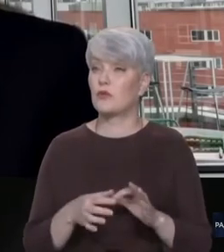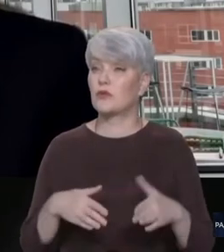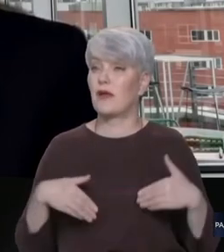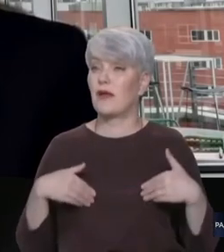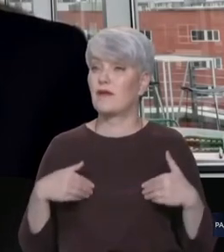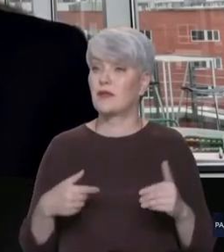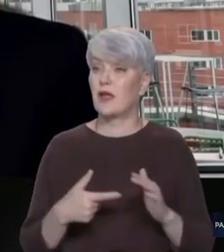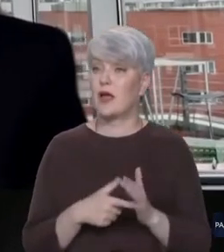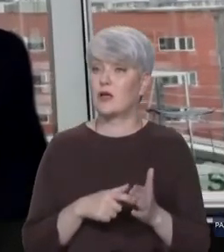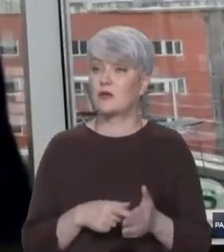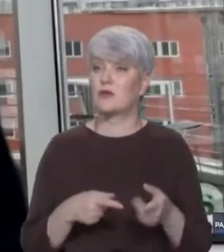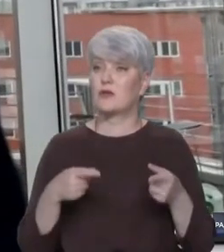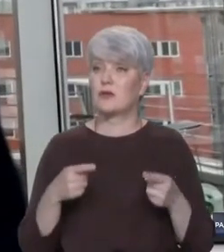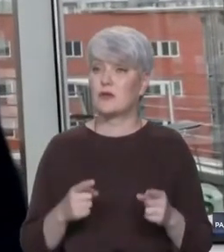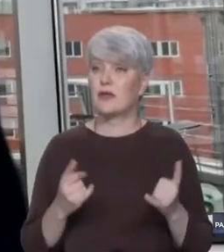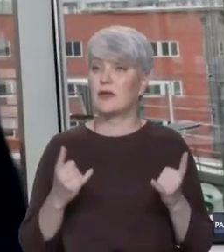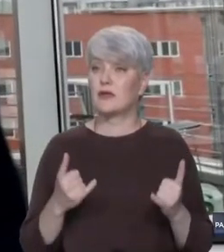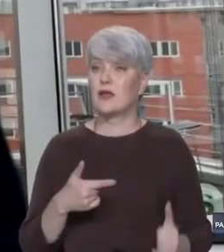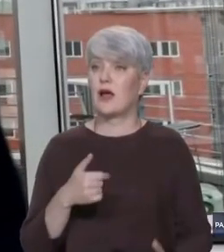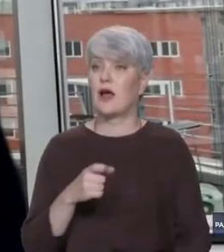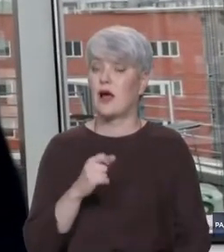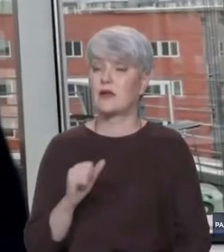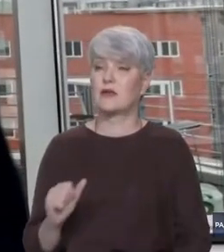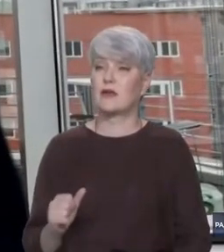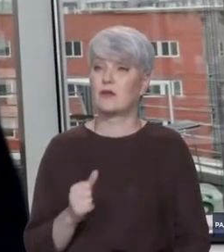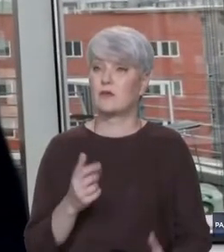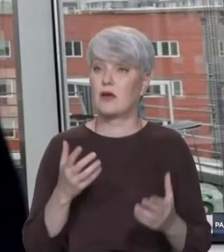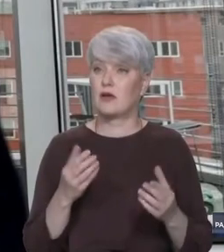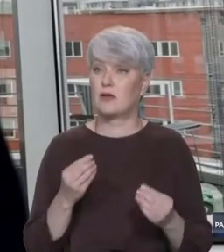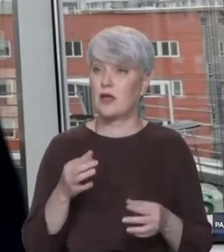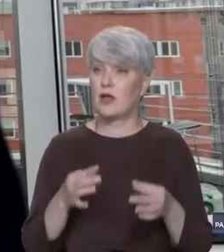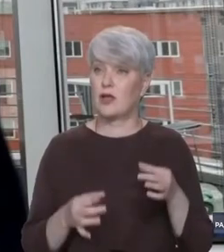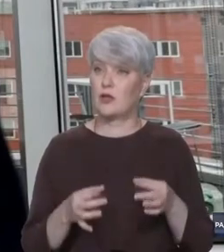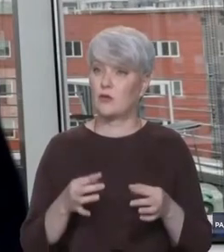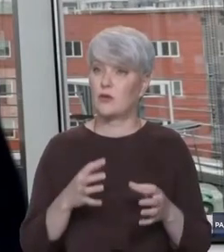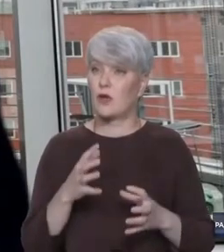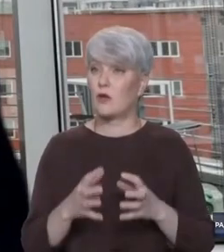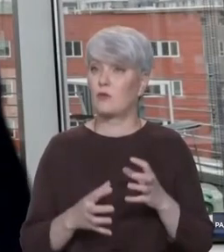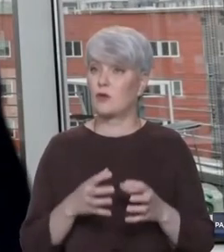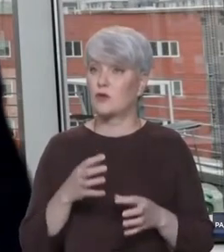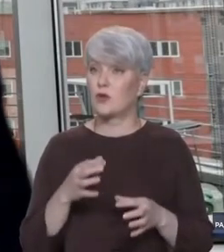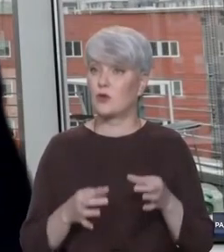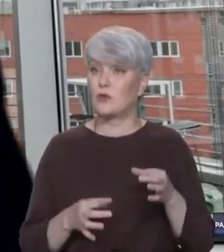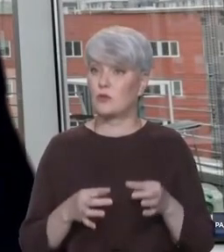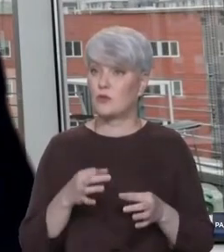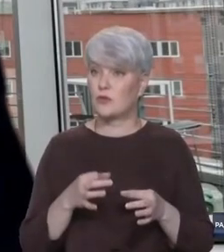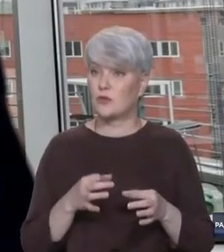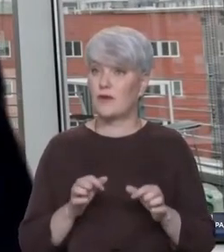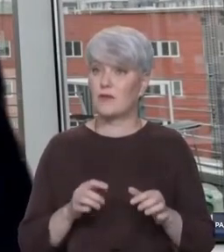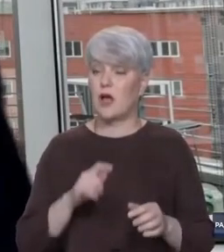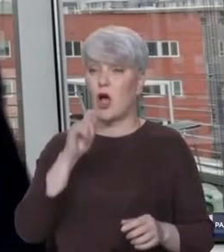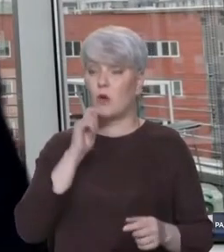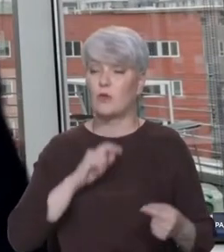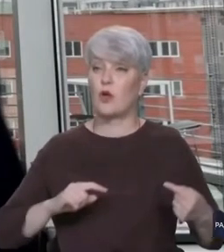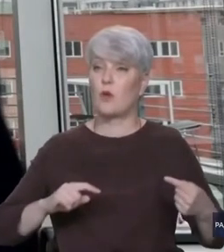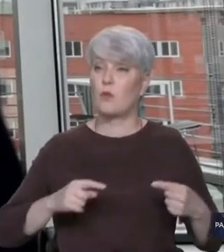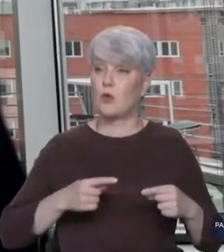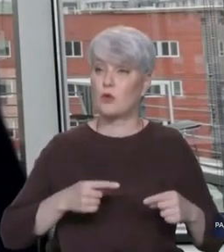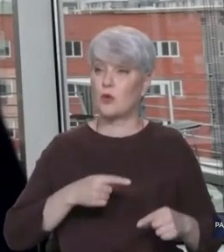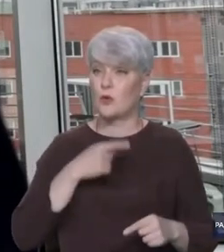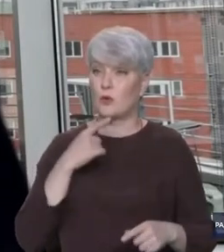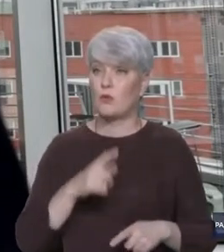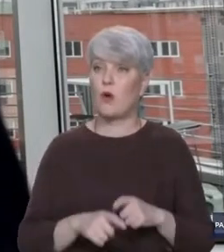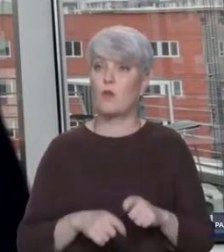Вітаю студія так дійсно сьогодні у газі перший день слухань у міжнародному суді ООН у справі України проти Росії щодо порушення